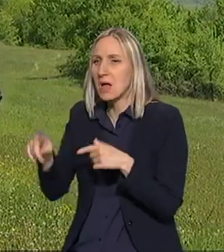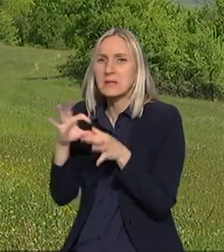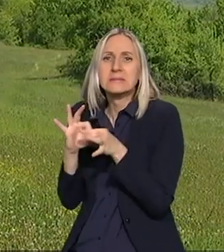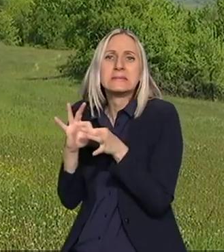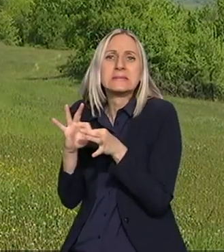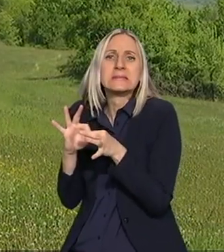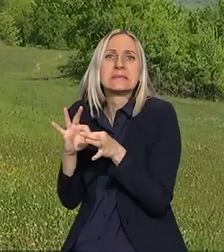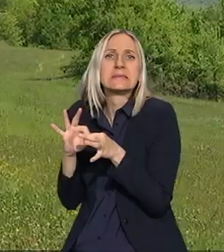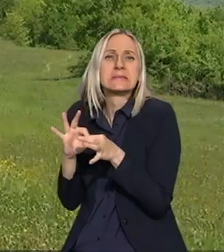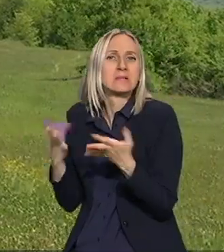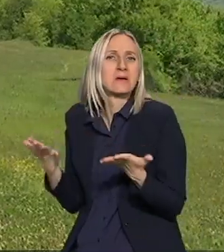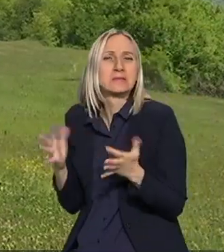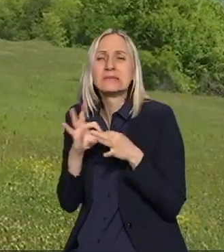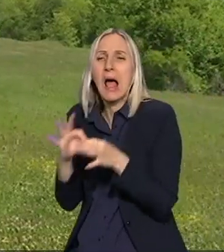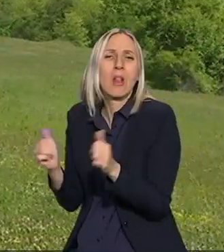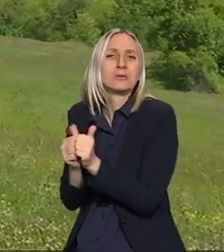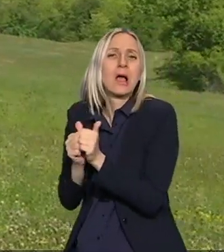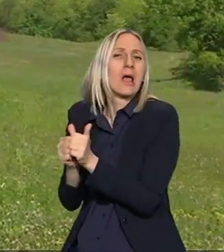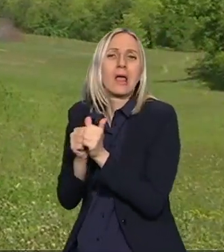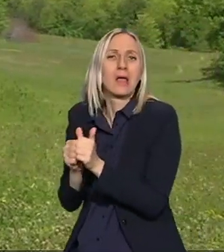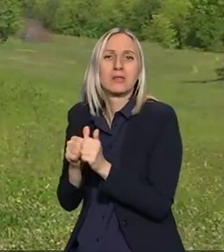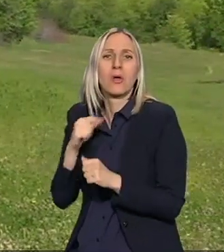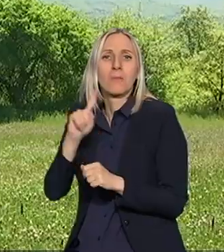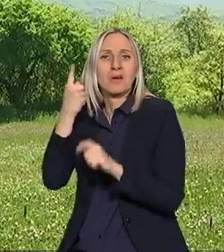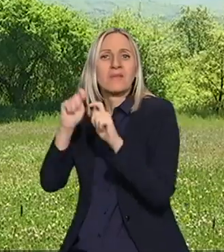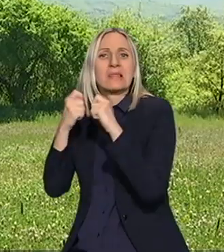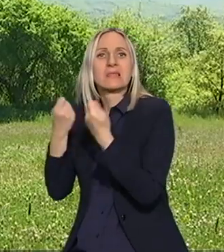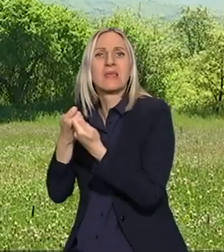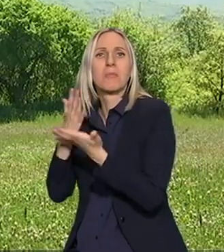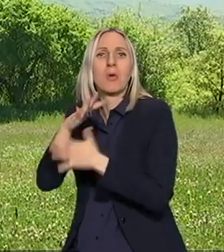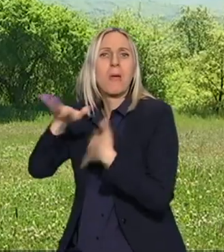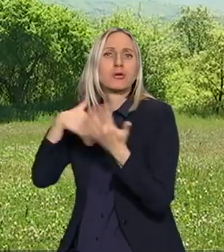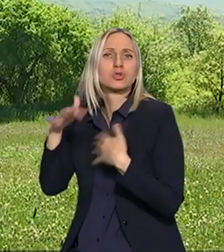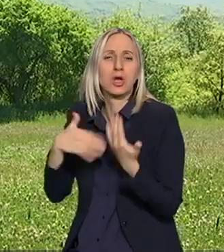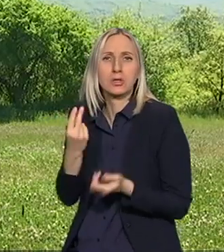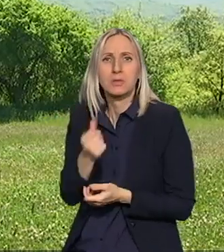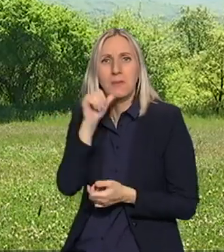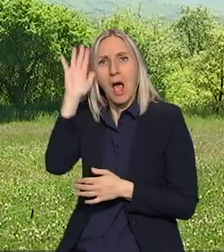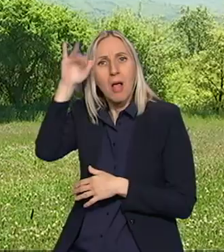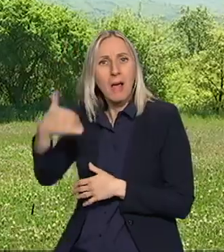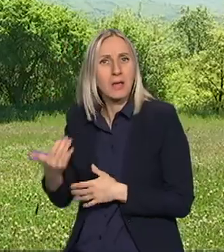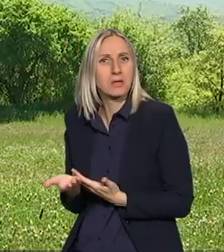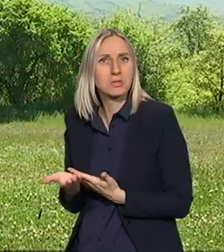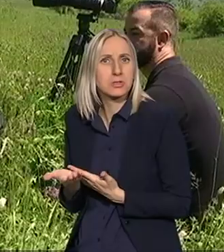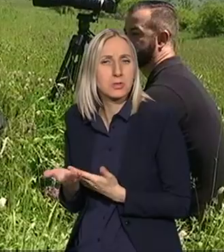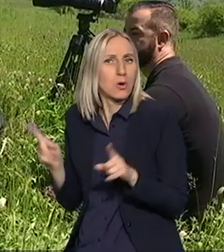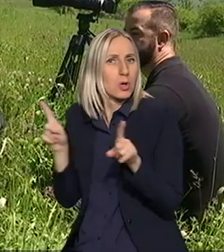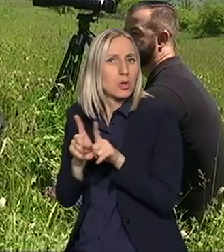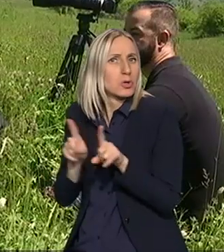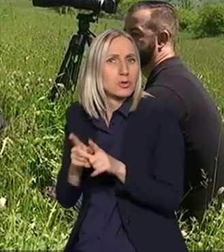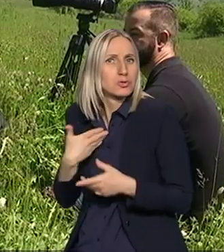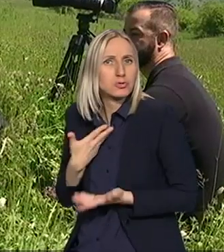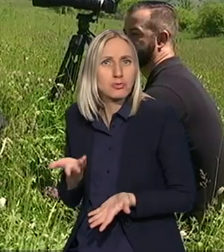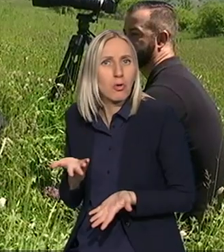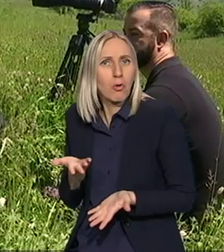mislim. Tamo su bili prva ekipa koji su bili mešani, Srbi i Albanci zajedno i mi na drugu stranu. Imali smo